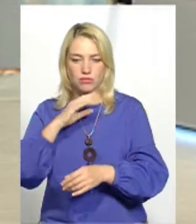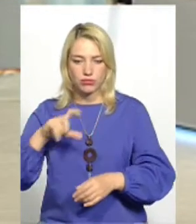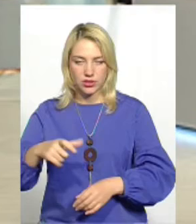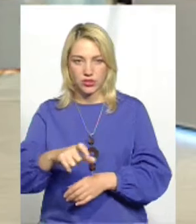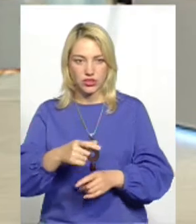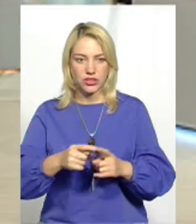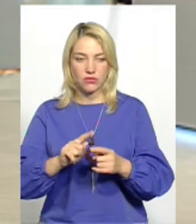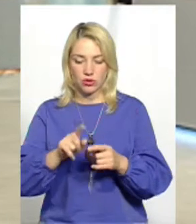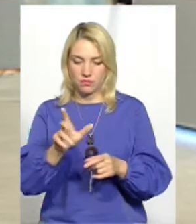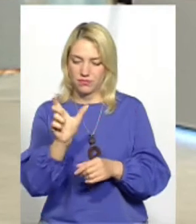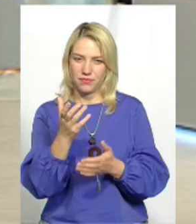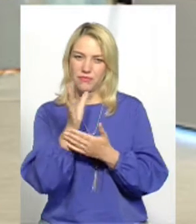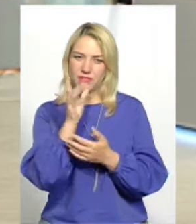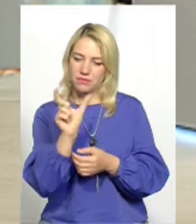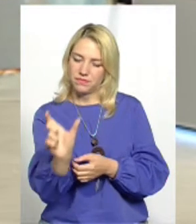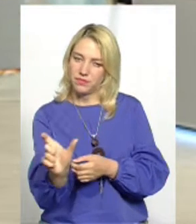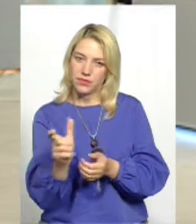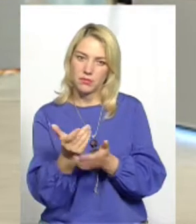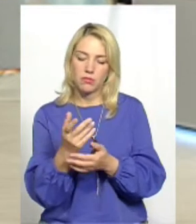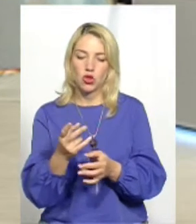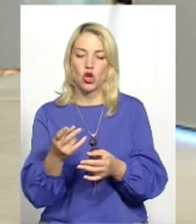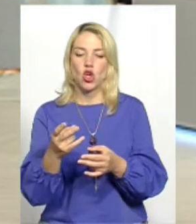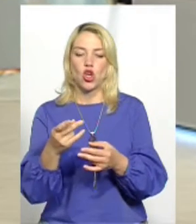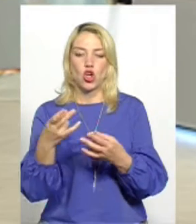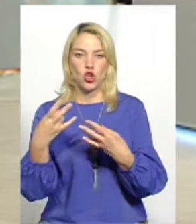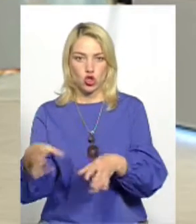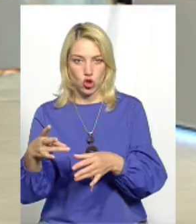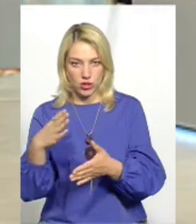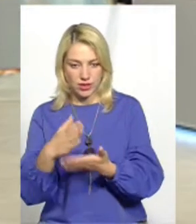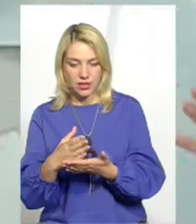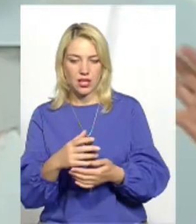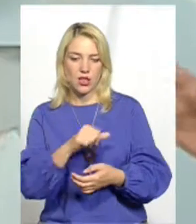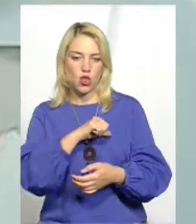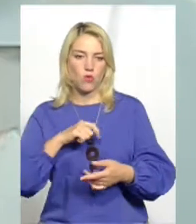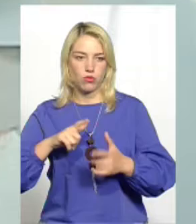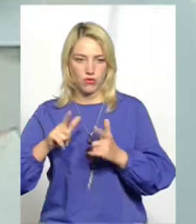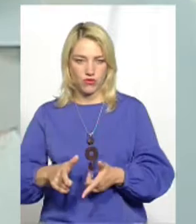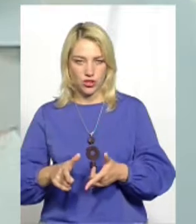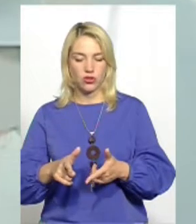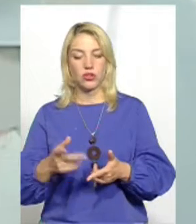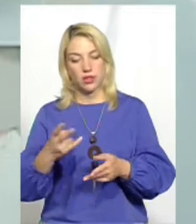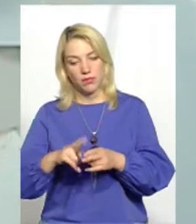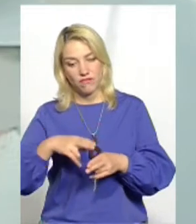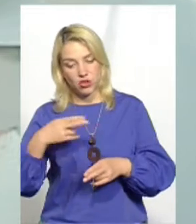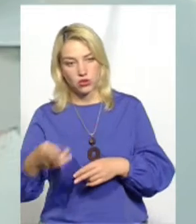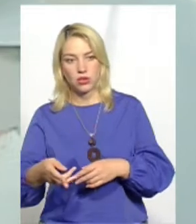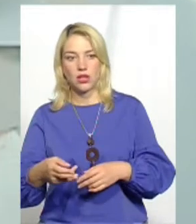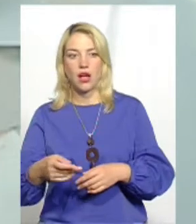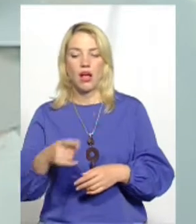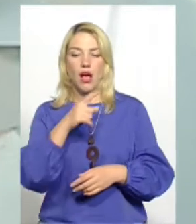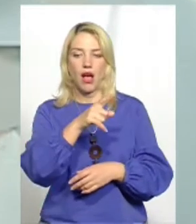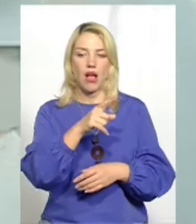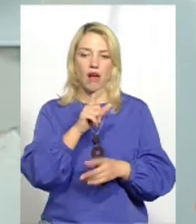за цей період нанесли таку-то шкоду, добровільно відшкодуйте, будь ласка, ти сказала, ні, ребята, ніхто вам нічого платити не